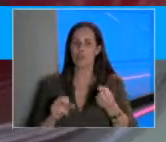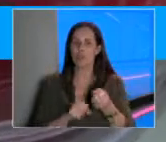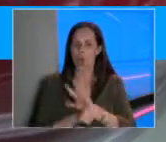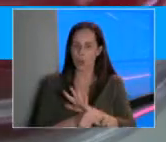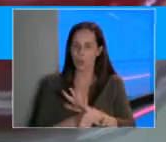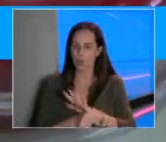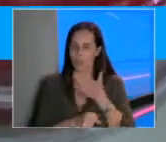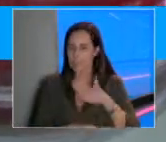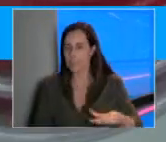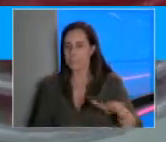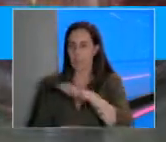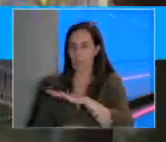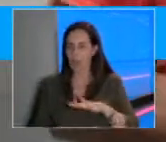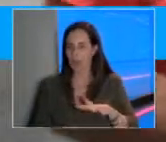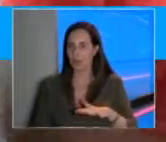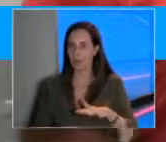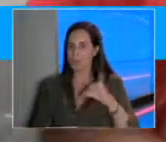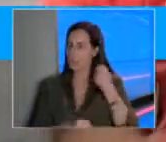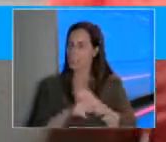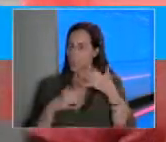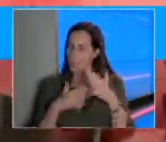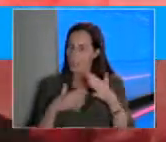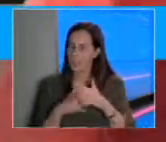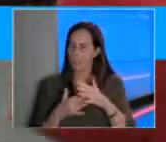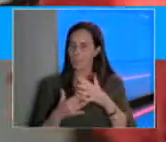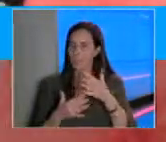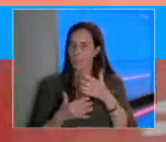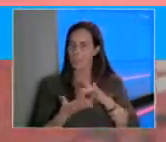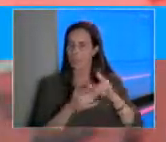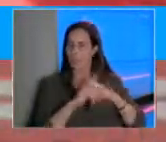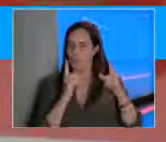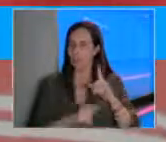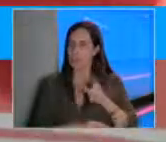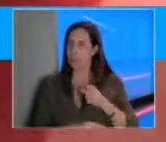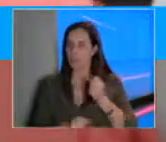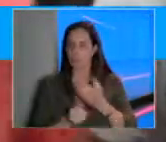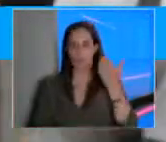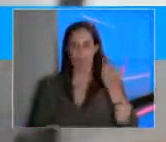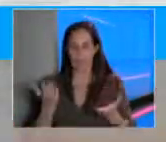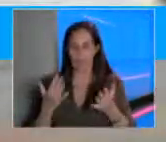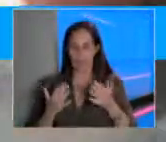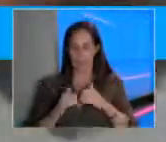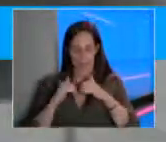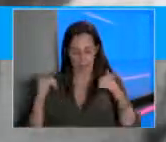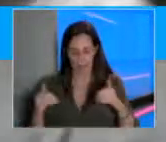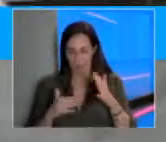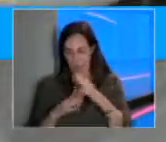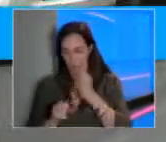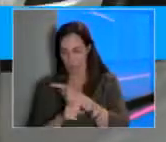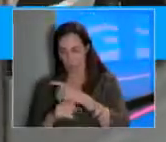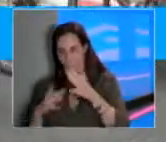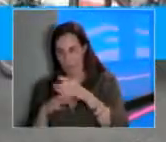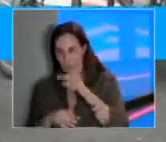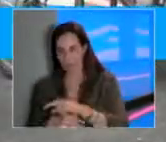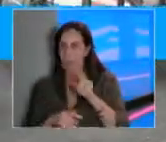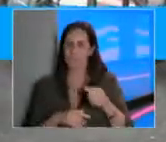הנגיף בישראל. כן עשו מחקרים כאלה במקומות אחרים. אז צריך להבדיל בין הבדיקה שבה השתמשנו במחקר